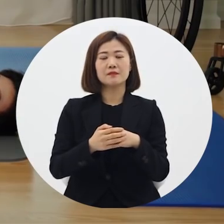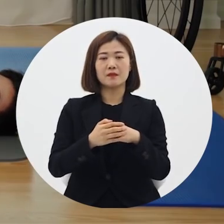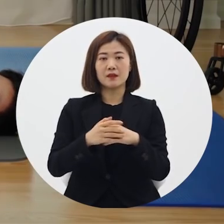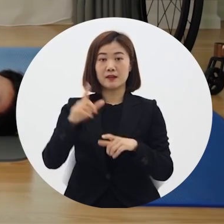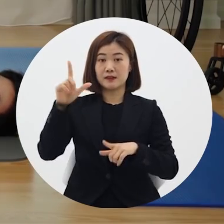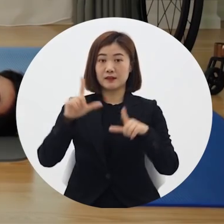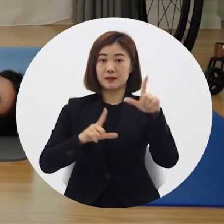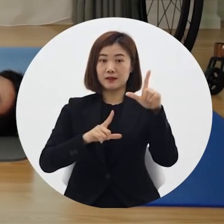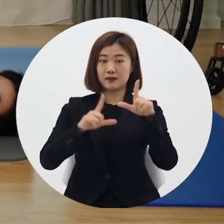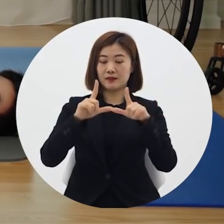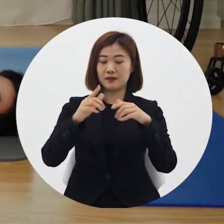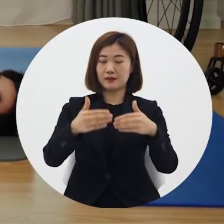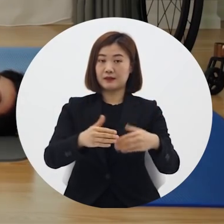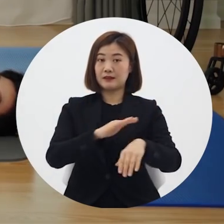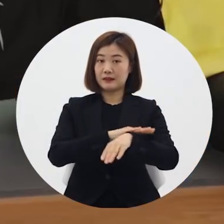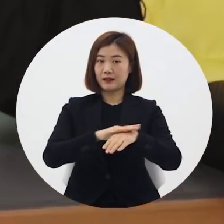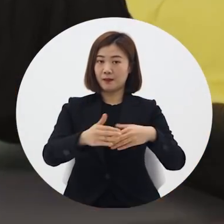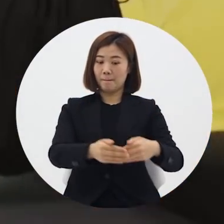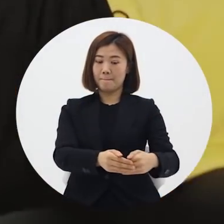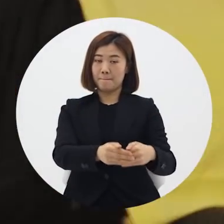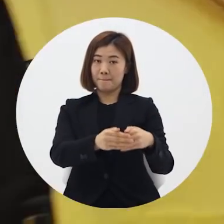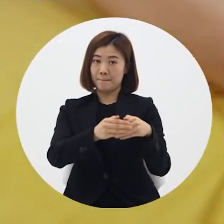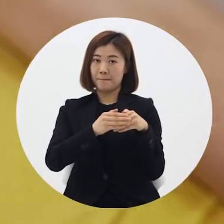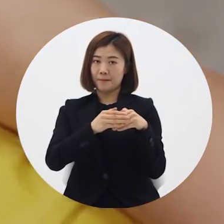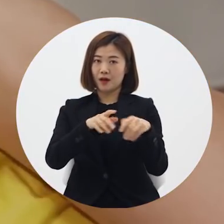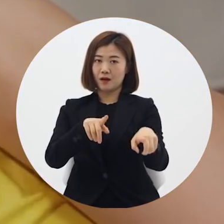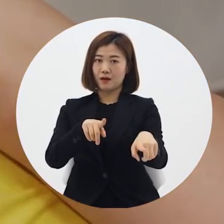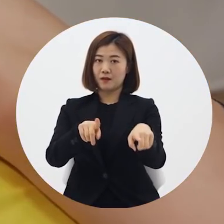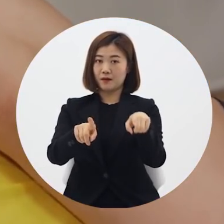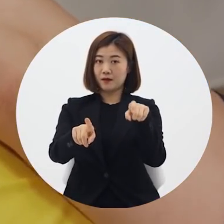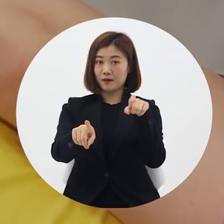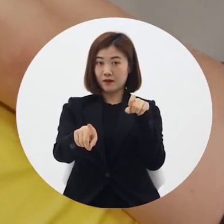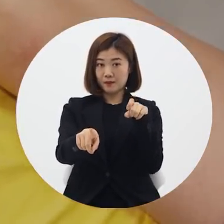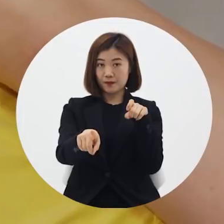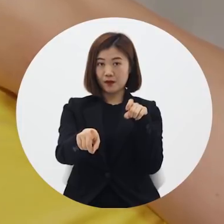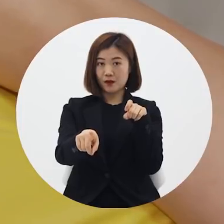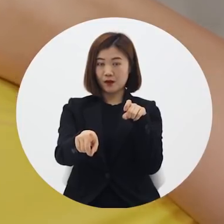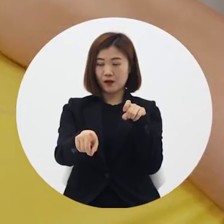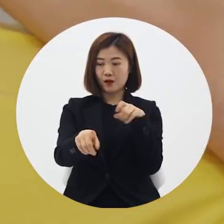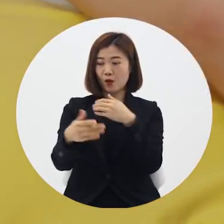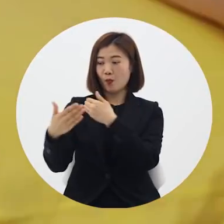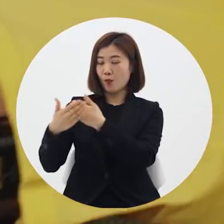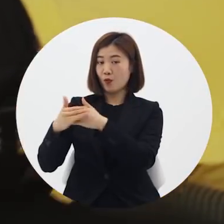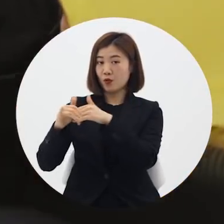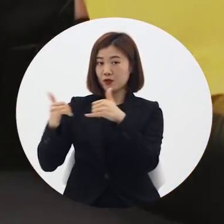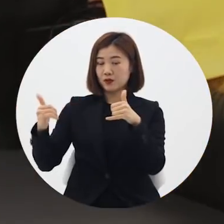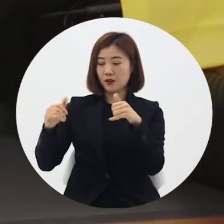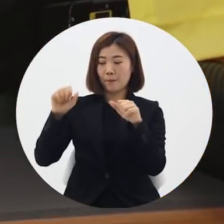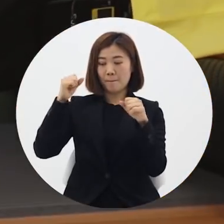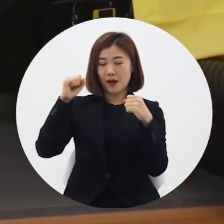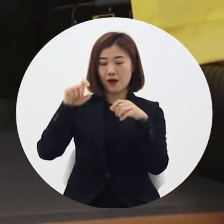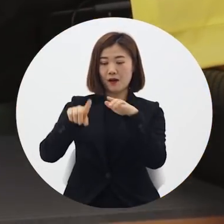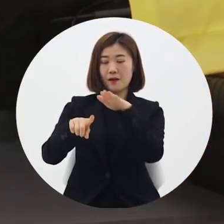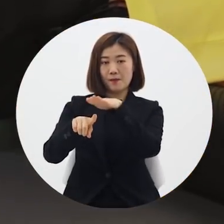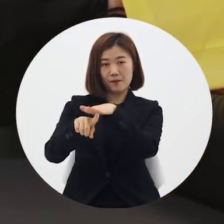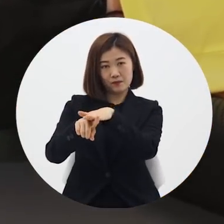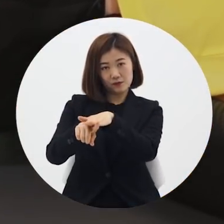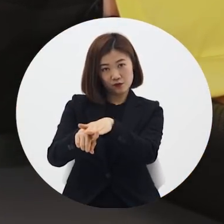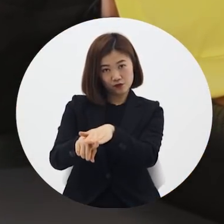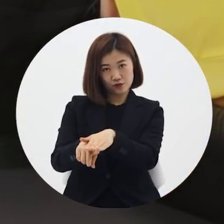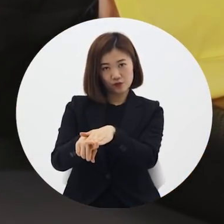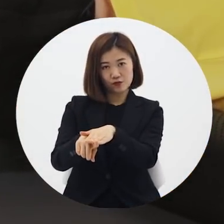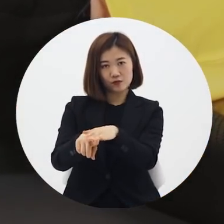자세를 잡으신 상태에서 다리를 당겨주시고 보조자분이 반대쪽 다리가 흘러오지